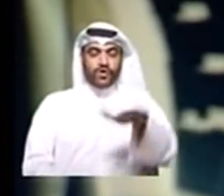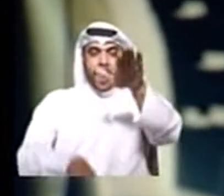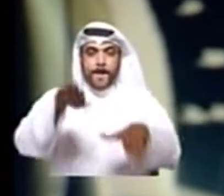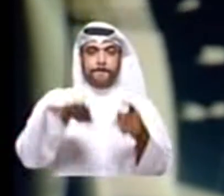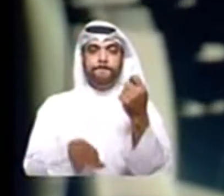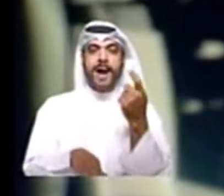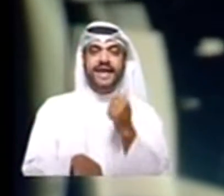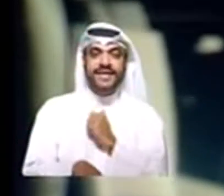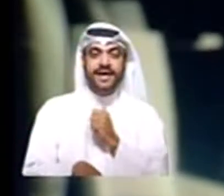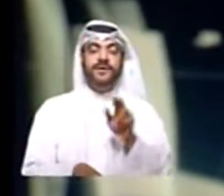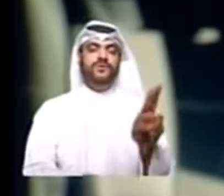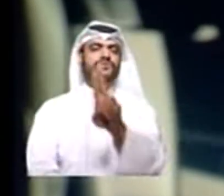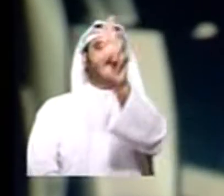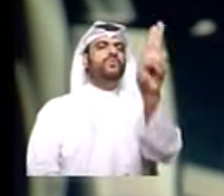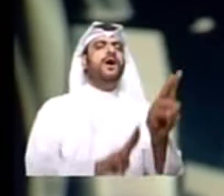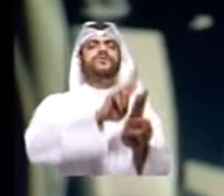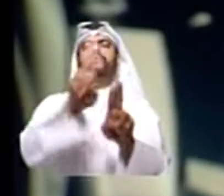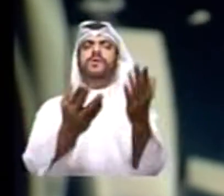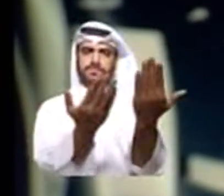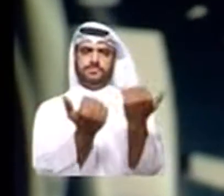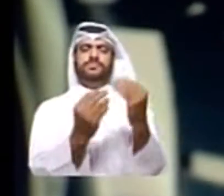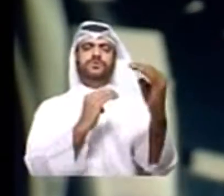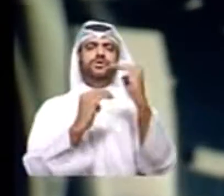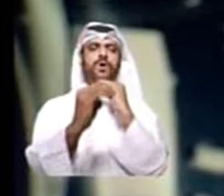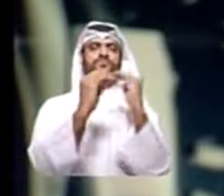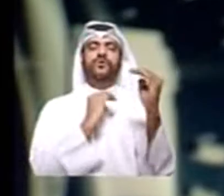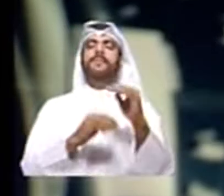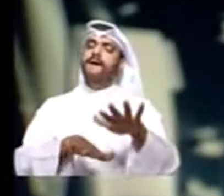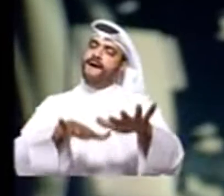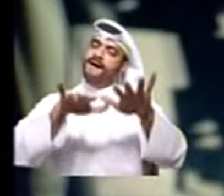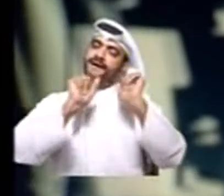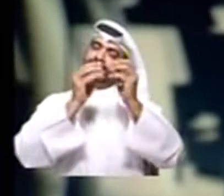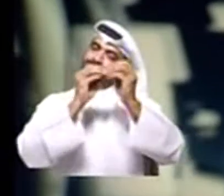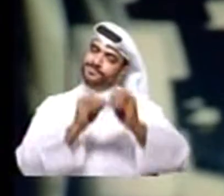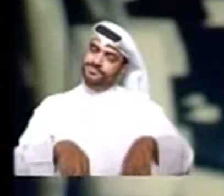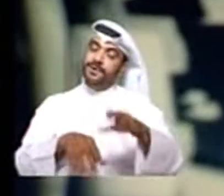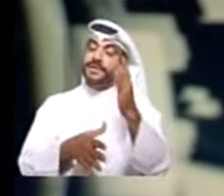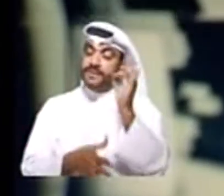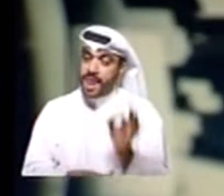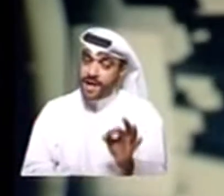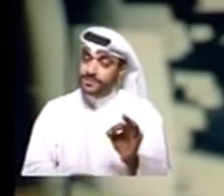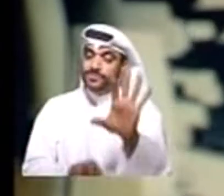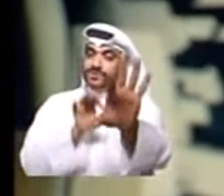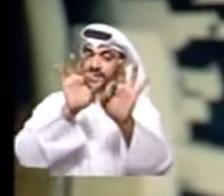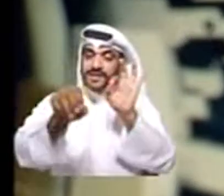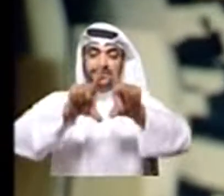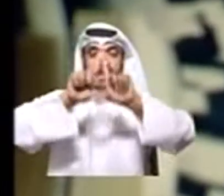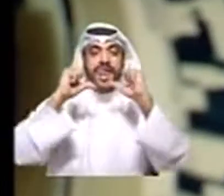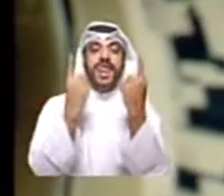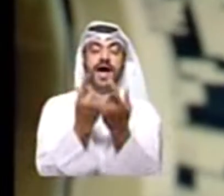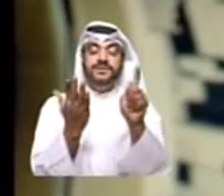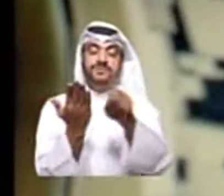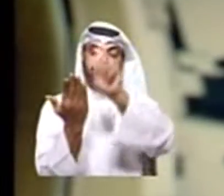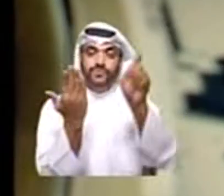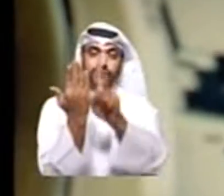الملا ورياض العدساني بطلب نيابي بتكليف لجنة الشؤون المالية والاقتصادية البرلمانية بالتحقيق في